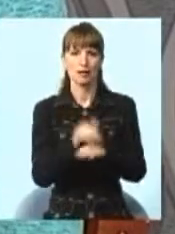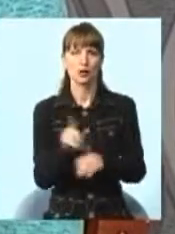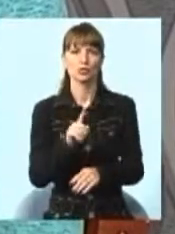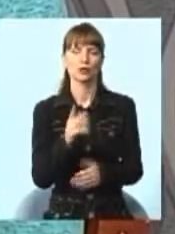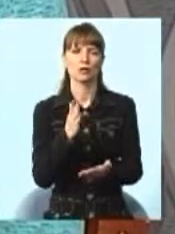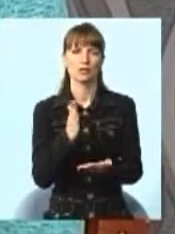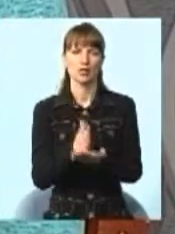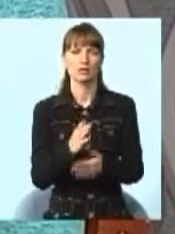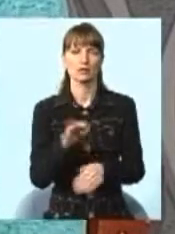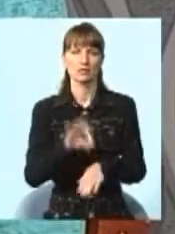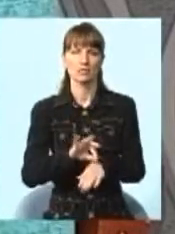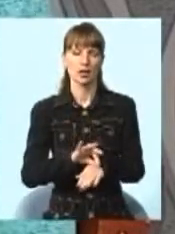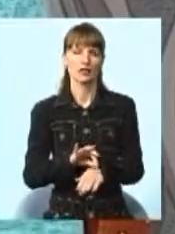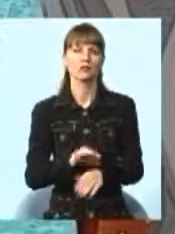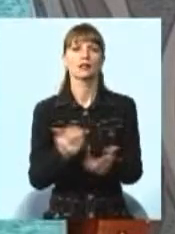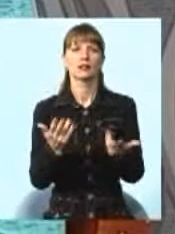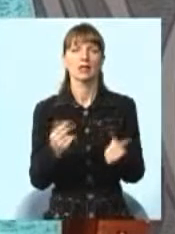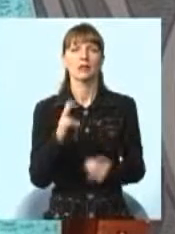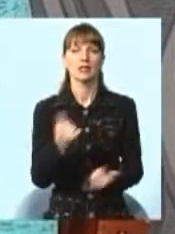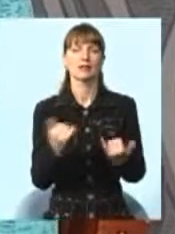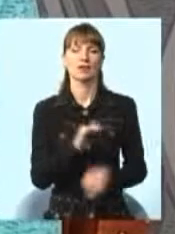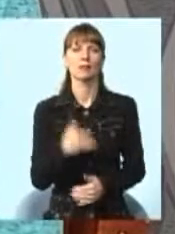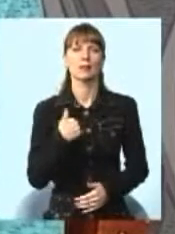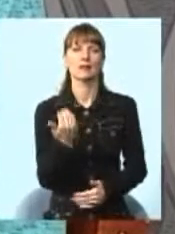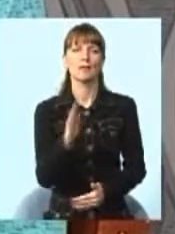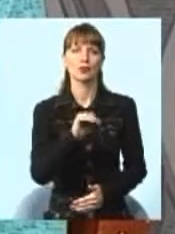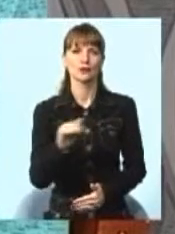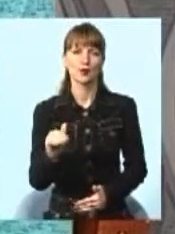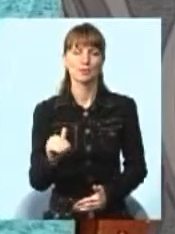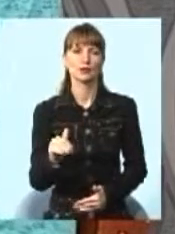занедужали. Так? Так. Ну, а на сьогодні, малята, ми з вами